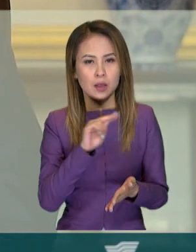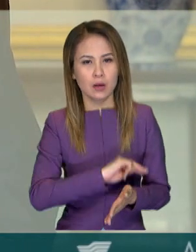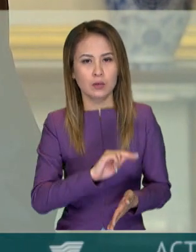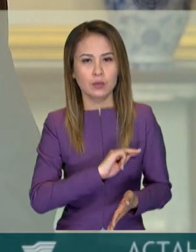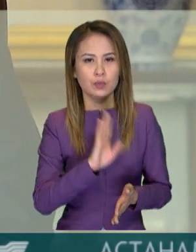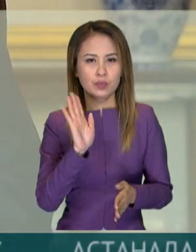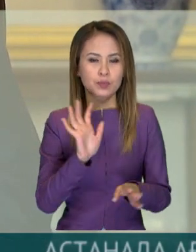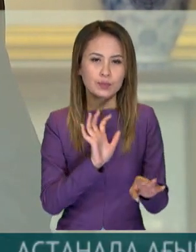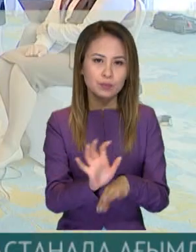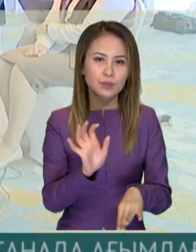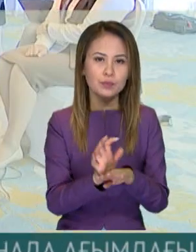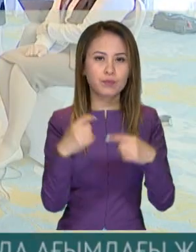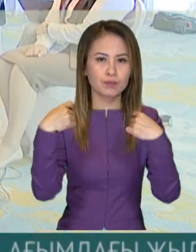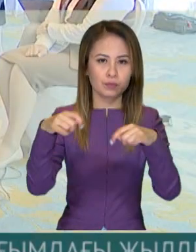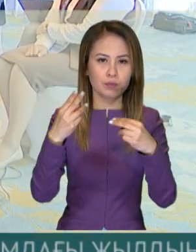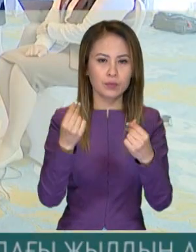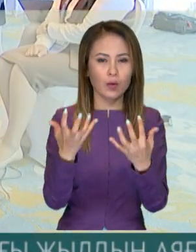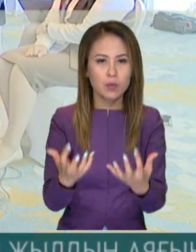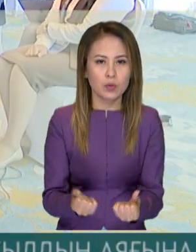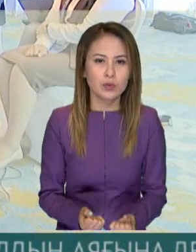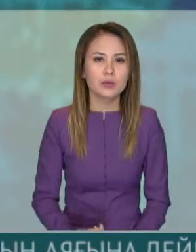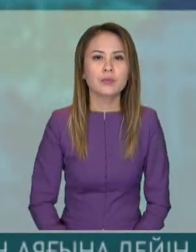работать, производить продукцию, продавать, получать деньги.